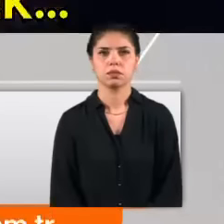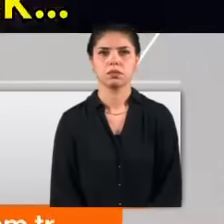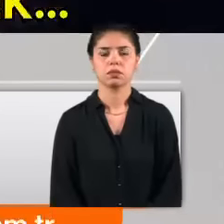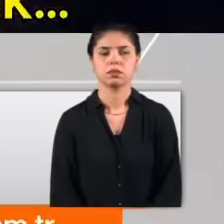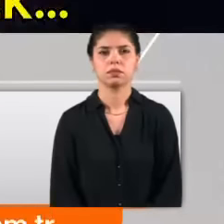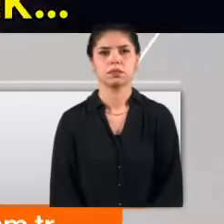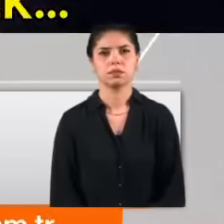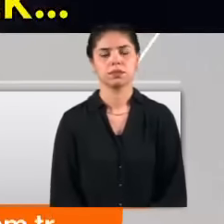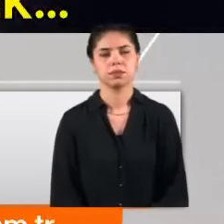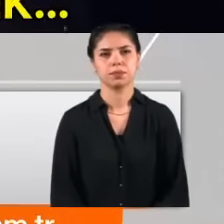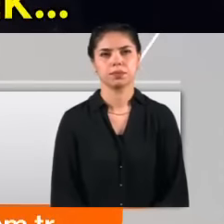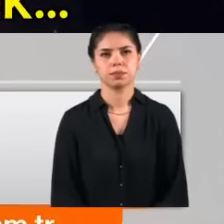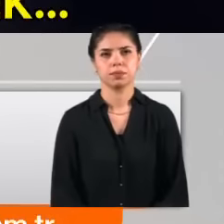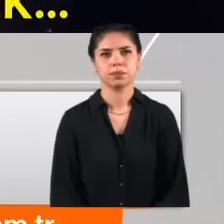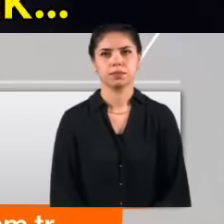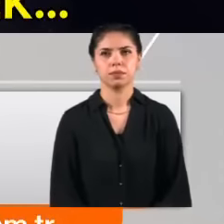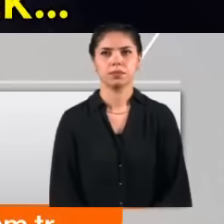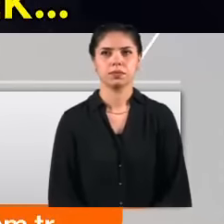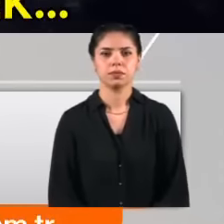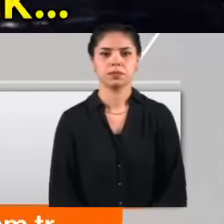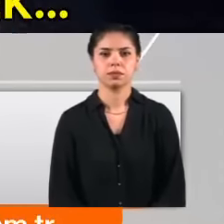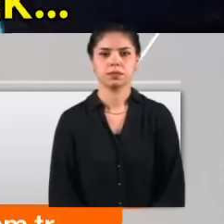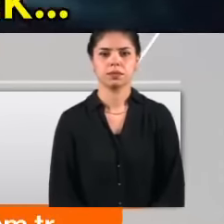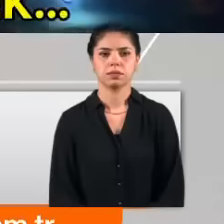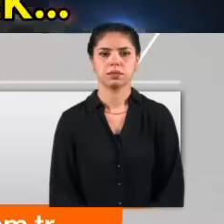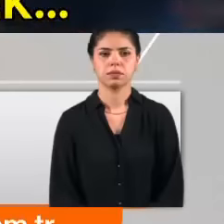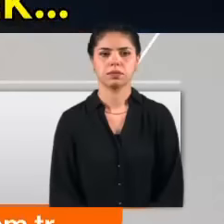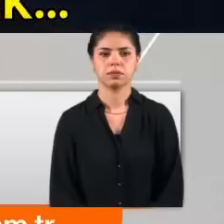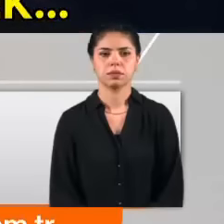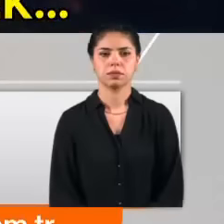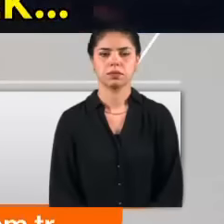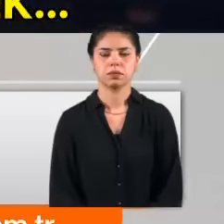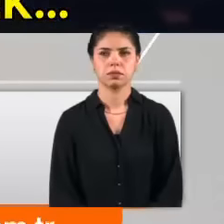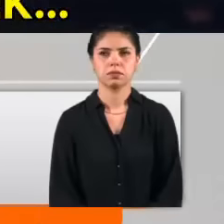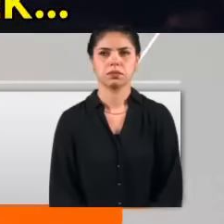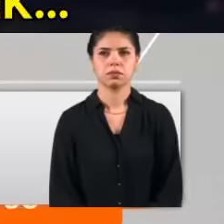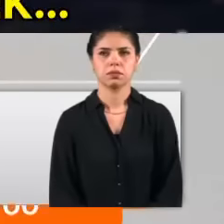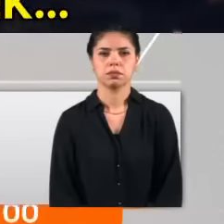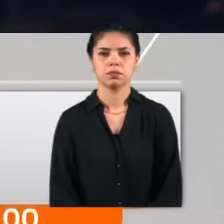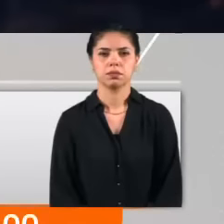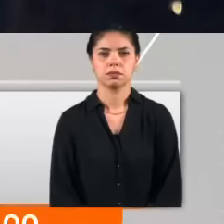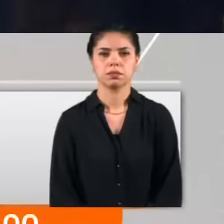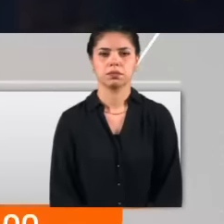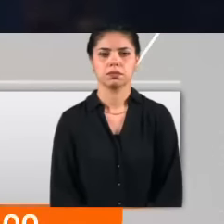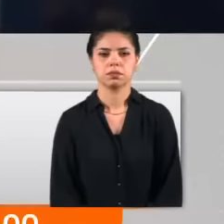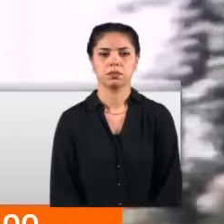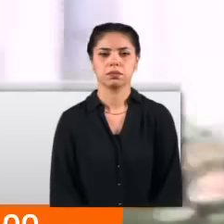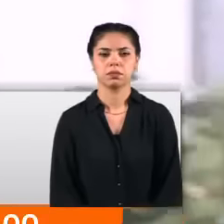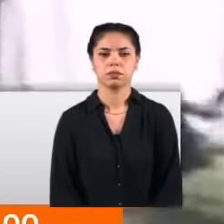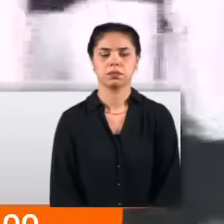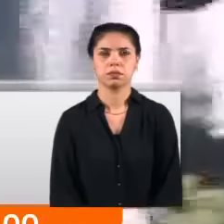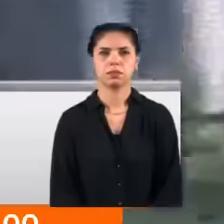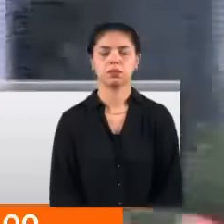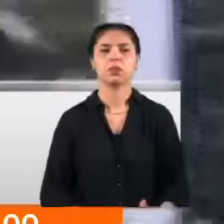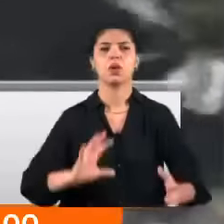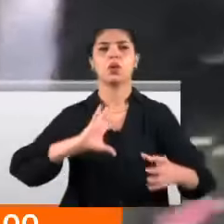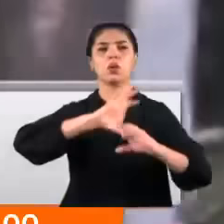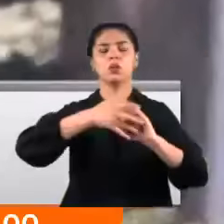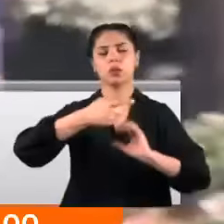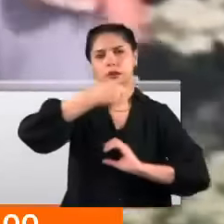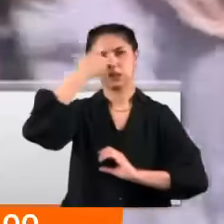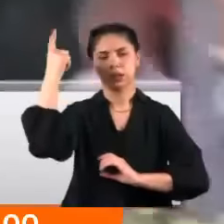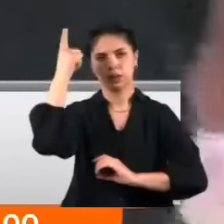sıcaklığın yüksek olduğunu bize gösteriyor. Bu tabii devam edecek. Salı gününe kadar. Küresel ısınmanın